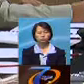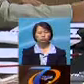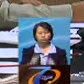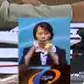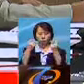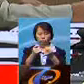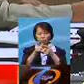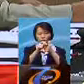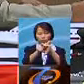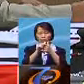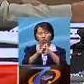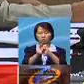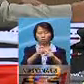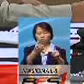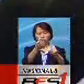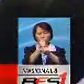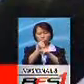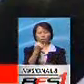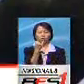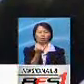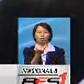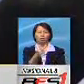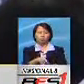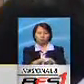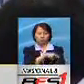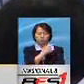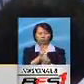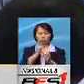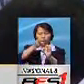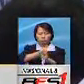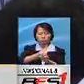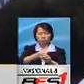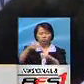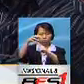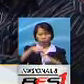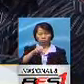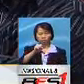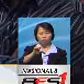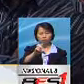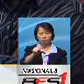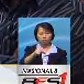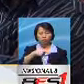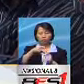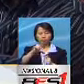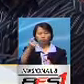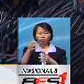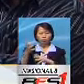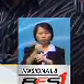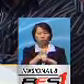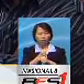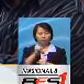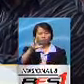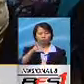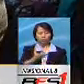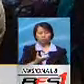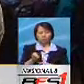Skuad olahraga negara merekodkan pencapaian terburuk sepanjang pelibatan dalam temasya Sukan SEA apabila hanya membawa pulang 3